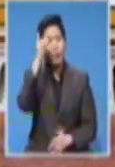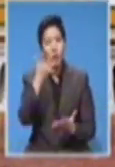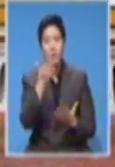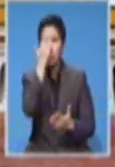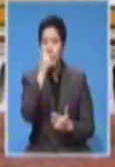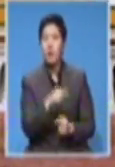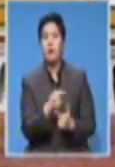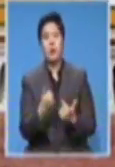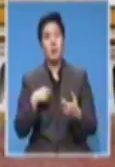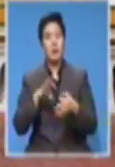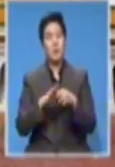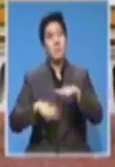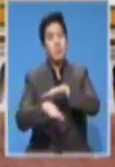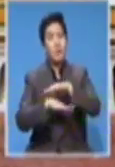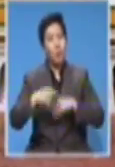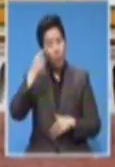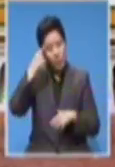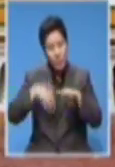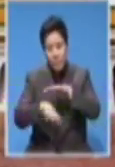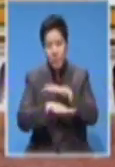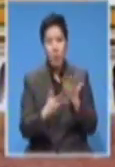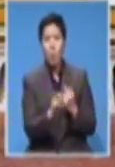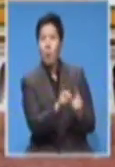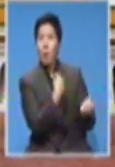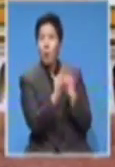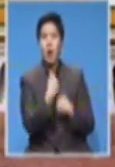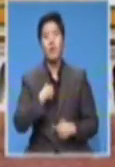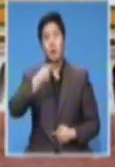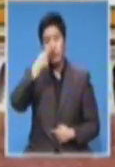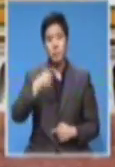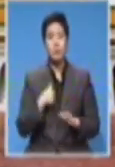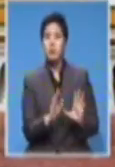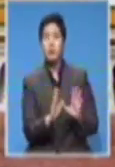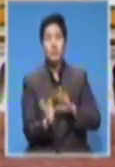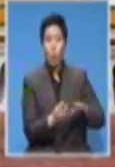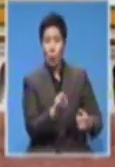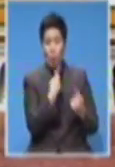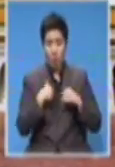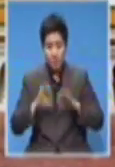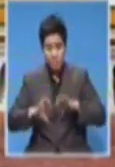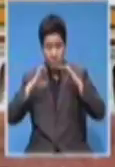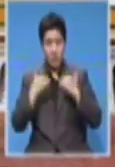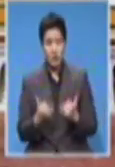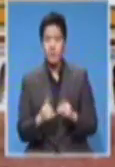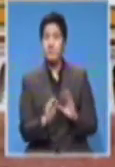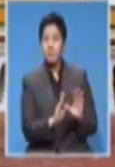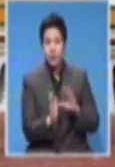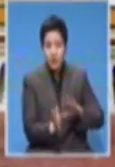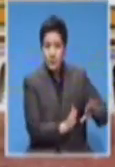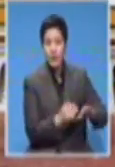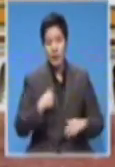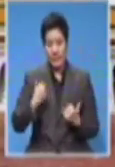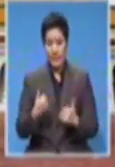ก็แสดงว่าความรู้พื้นฐานไม่มีนะก็มาตำหนิติเตียนเรื่องโน้นเรื่องนี้มาโทษรัฐบาลนี้นะครับความเข้ม